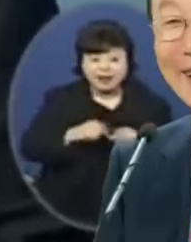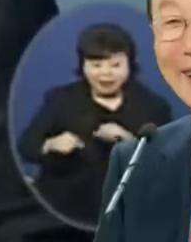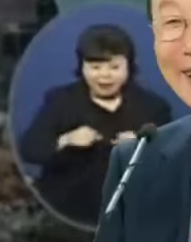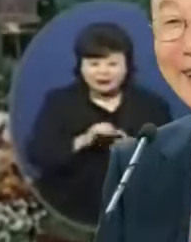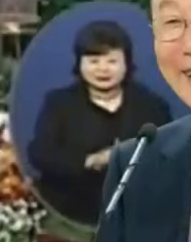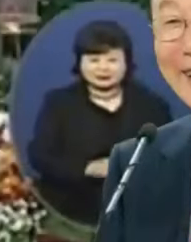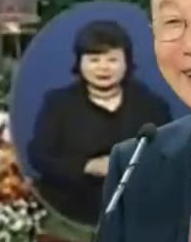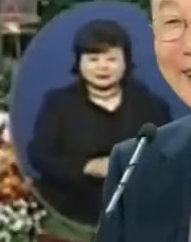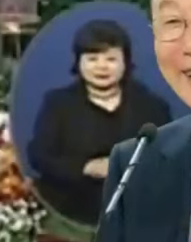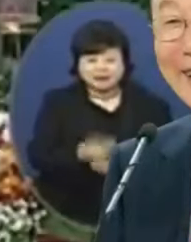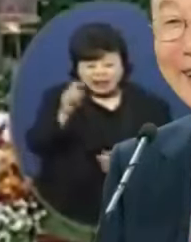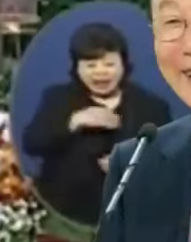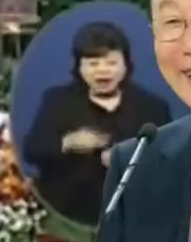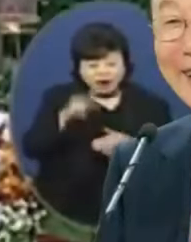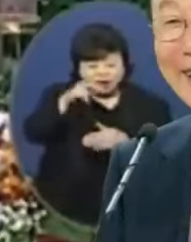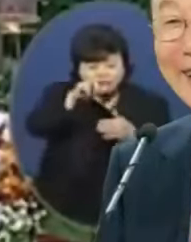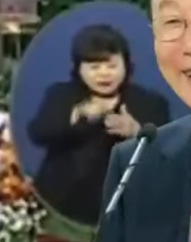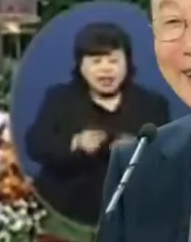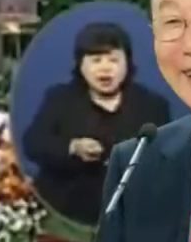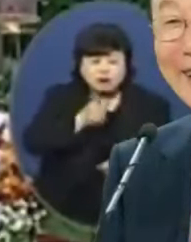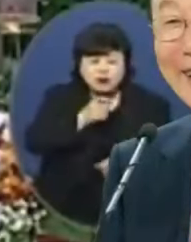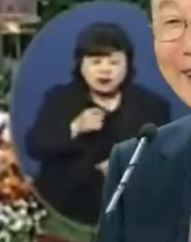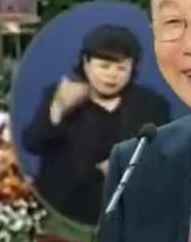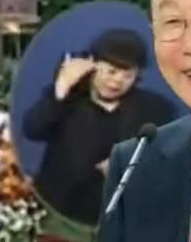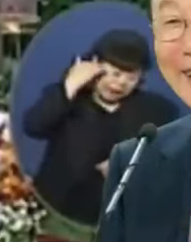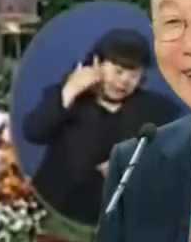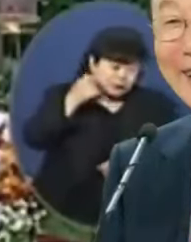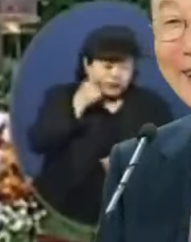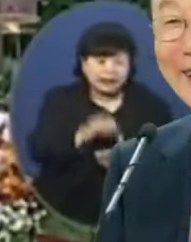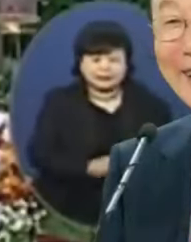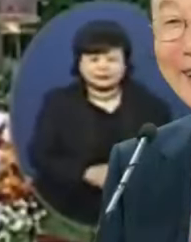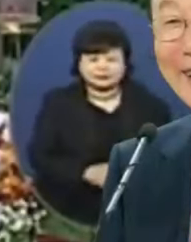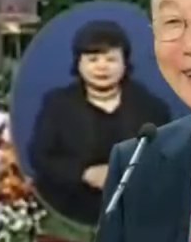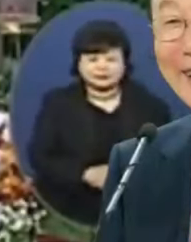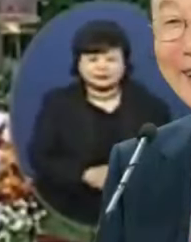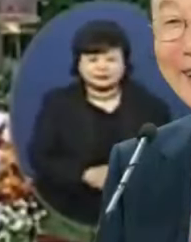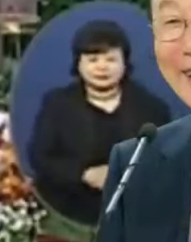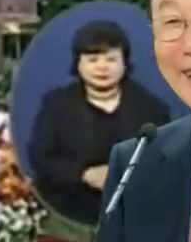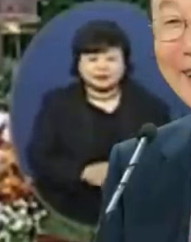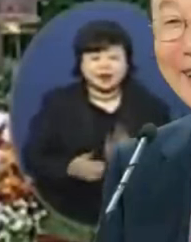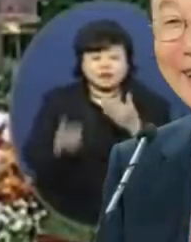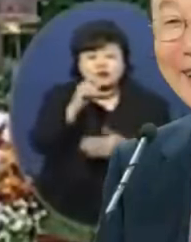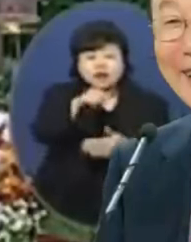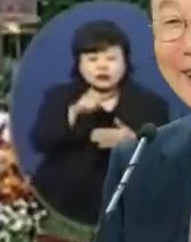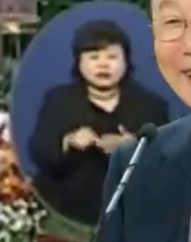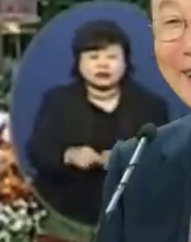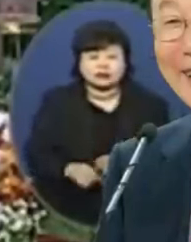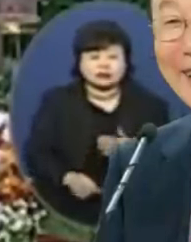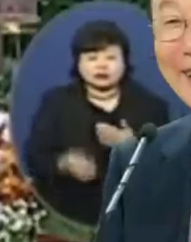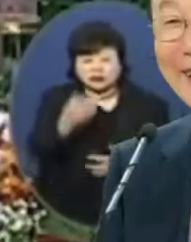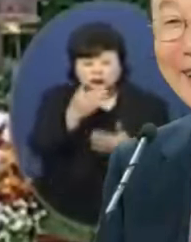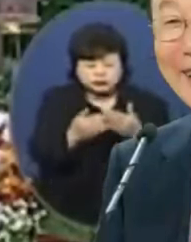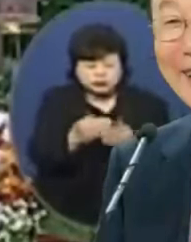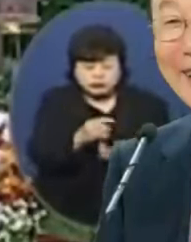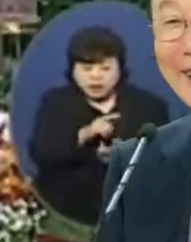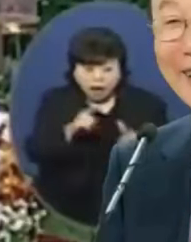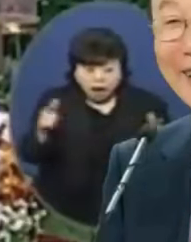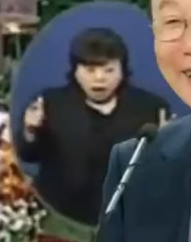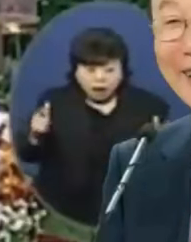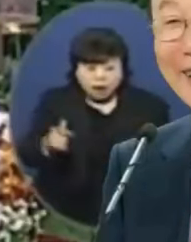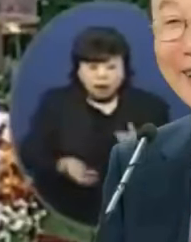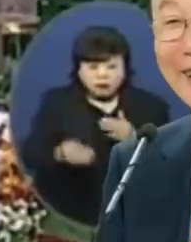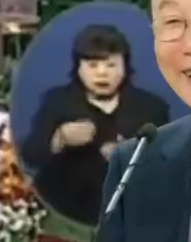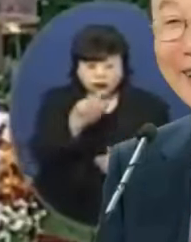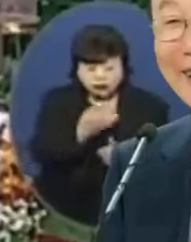것입니다. 강을 건널 때 물이 너를 침몰하지 못하게 할 것이라. 내가 불 가운데 지날 때 타지도 아니할 것이요 불꽃이